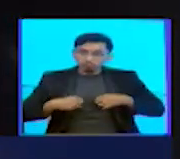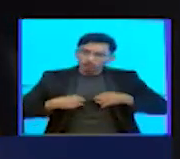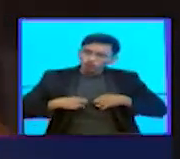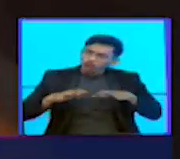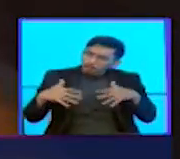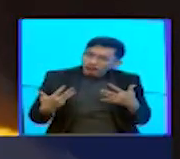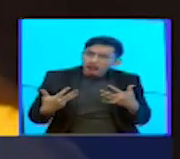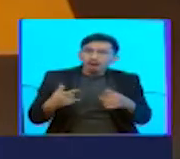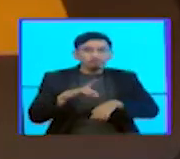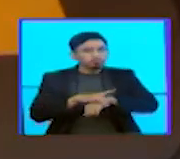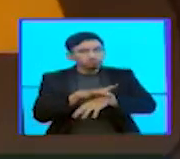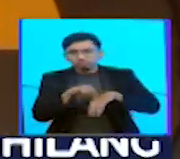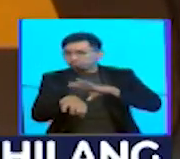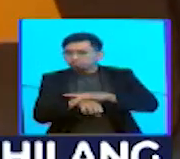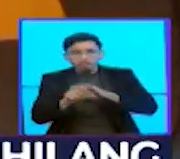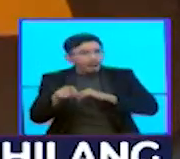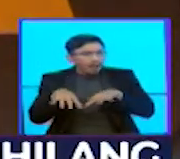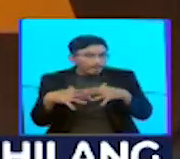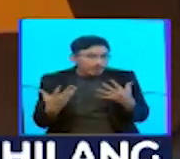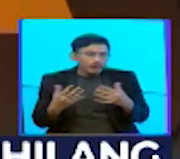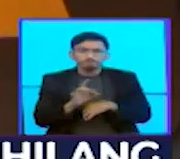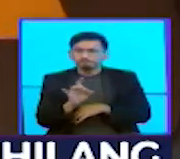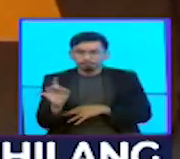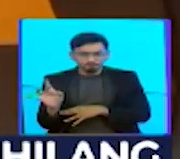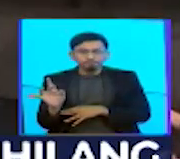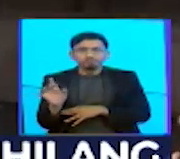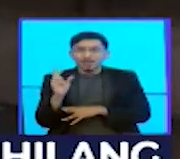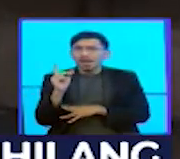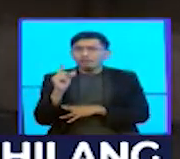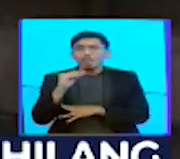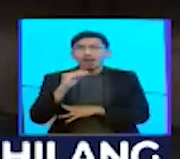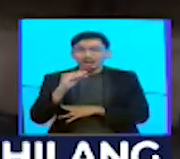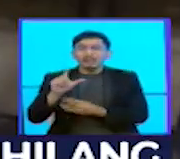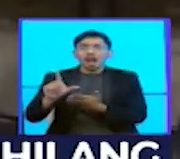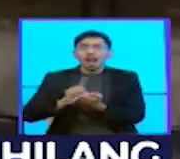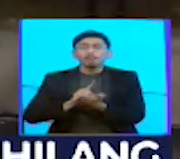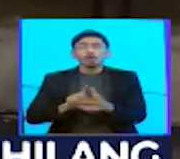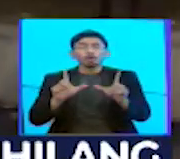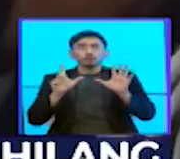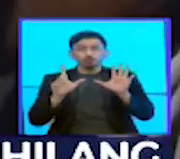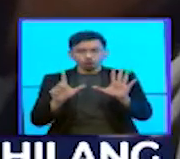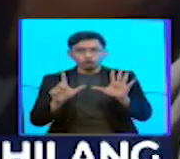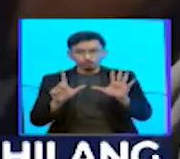digunakan. Hingga Rabu pagi terdapat 7 pengaduan orang hilang yang diduga menjadi korban